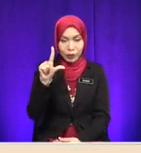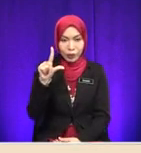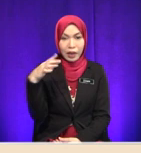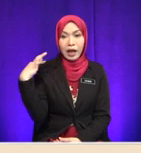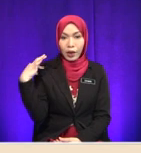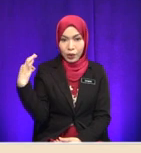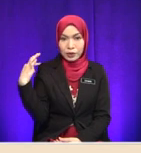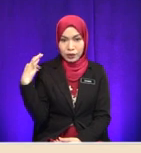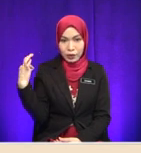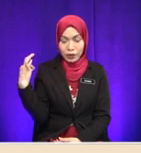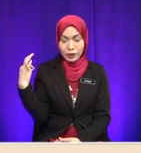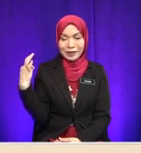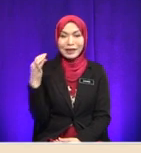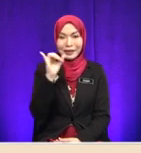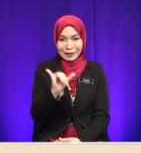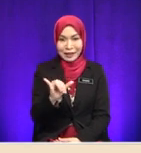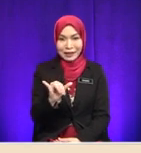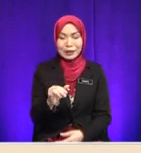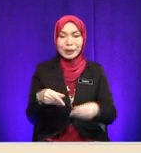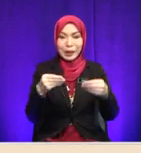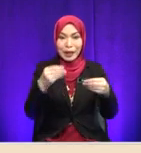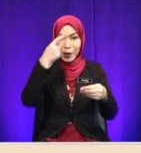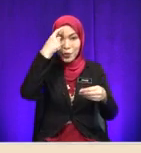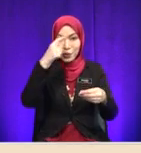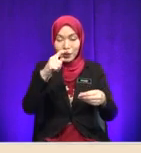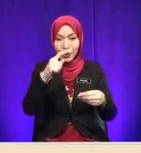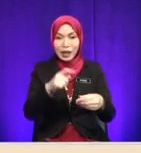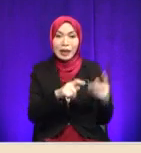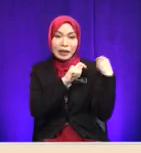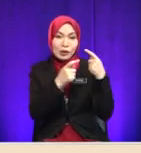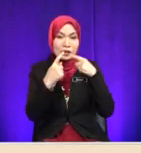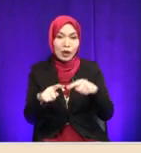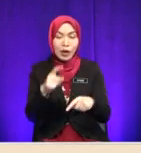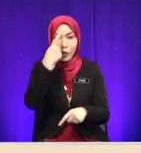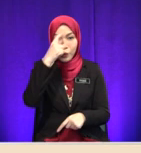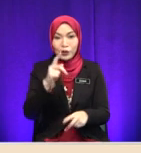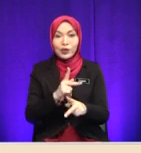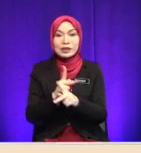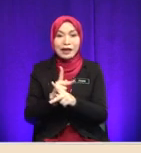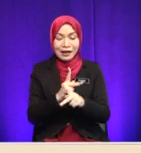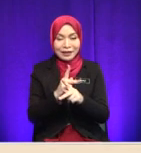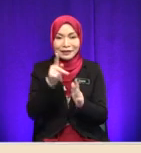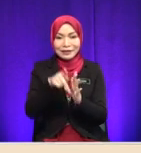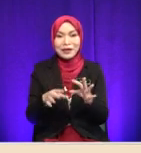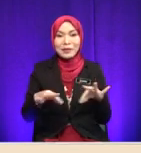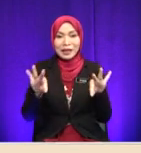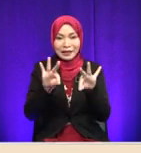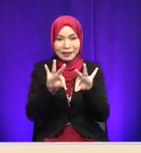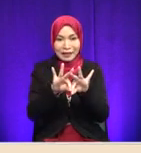untuk menjaga kepentingan perdagangan dan membantu warganya di negara asing.